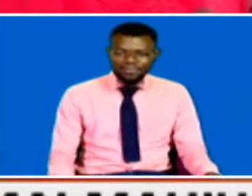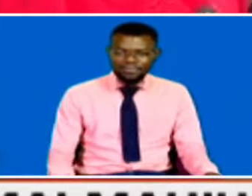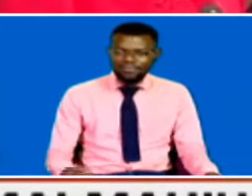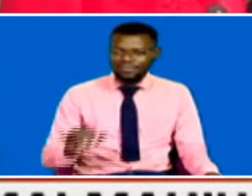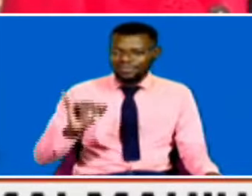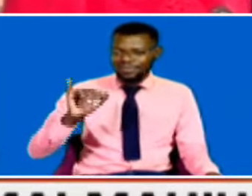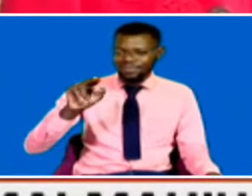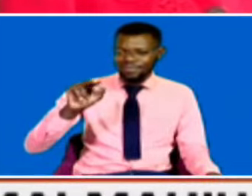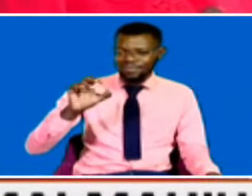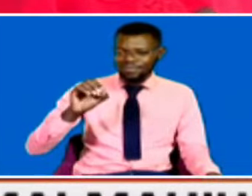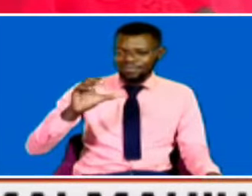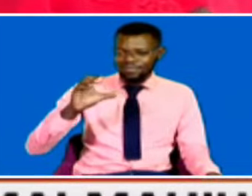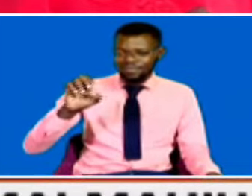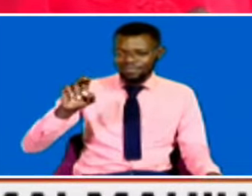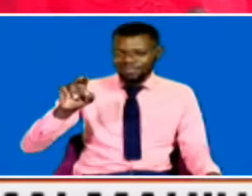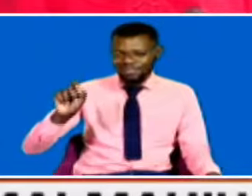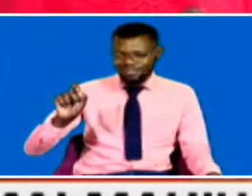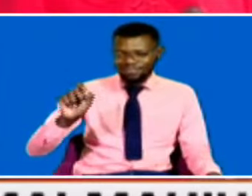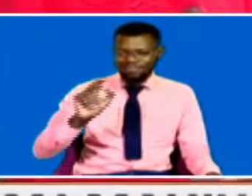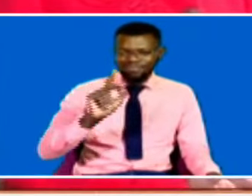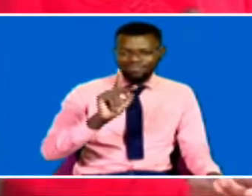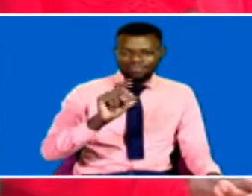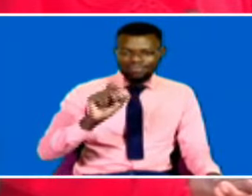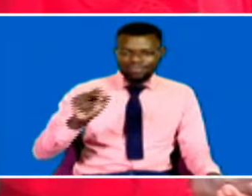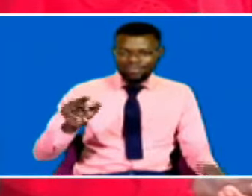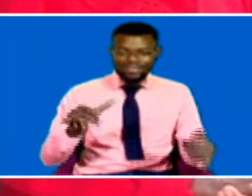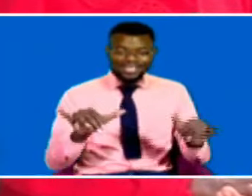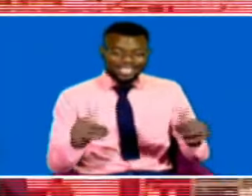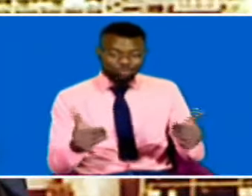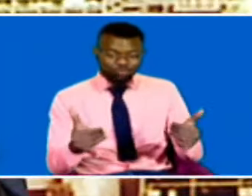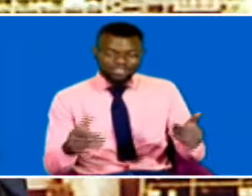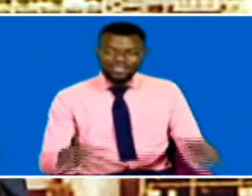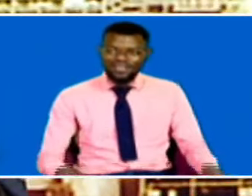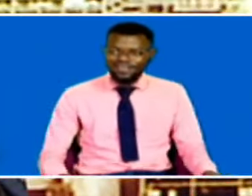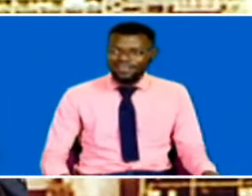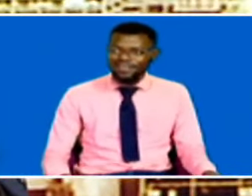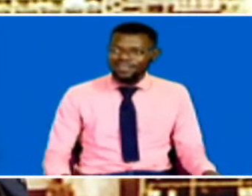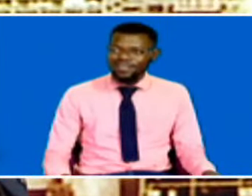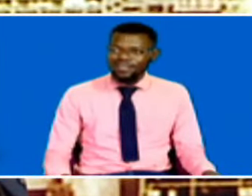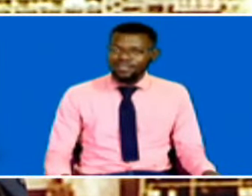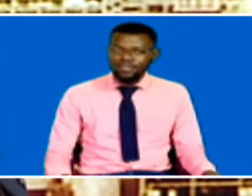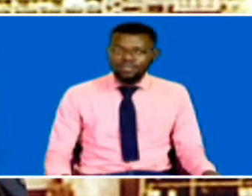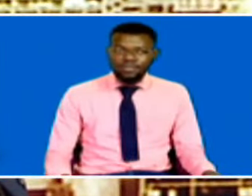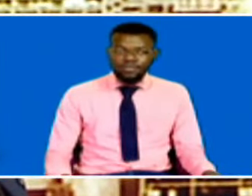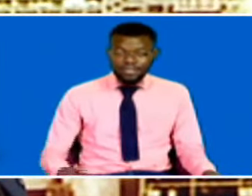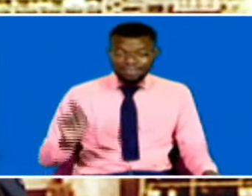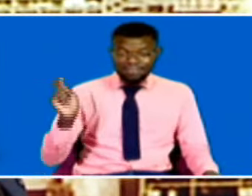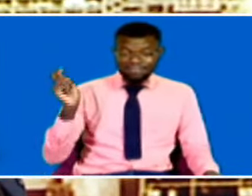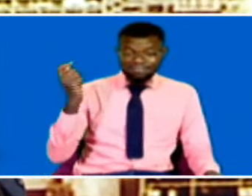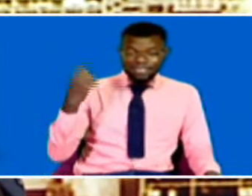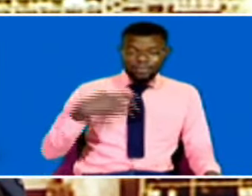Innocent Ogaro, KTN News. Huenda rais mstaafu Uhuru Kenyatta karejea kwa...